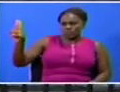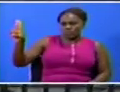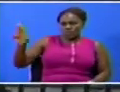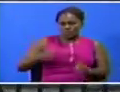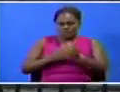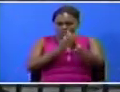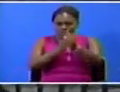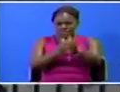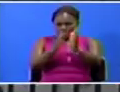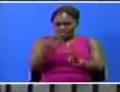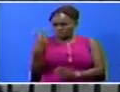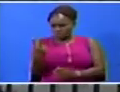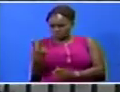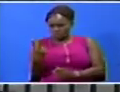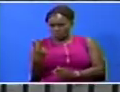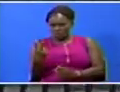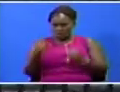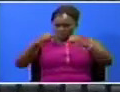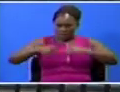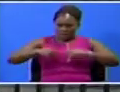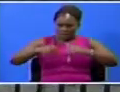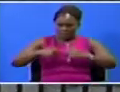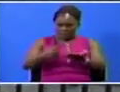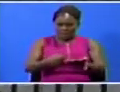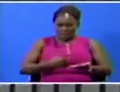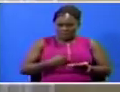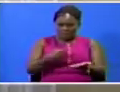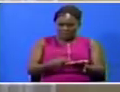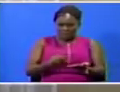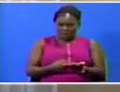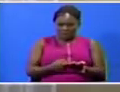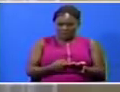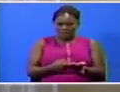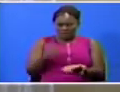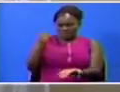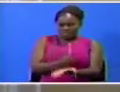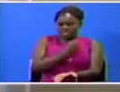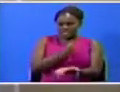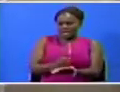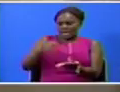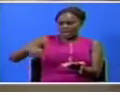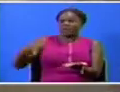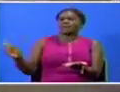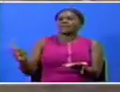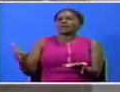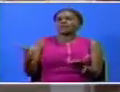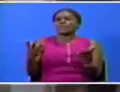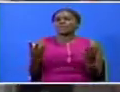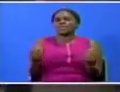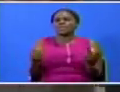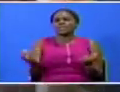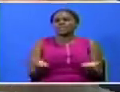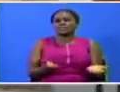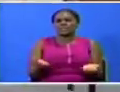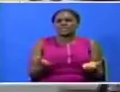Viongozi hao pia walijadili kufunguliwa kwa kituo cha kushughulikia hati za usafiri au visa jijini Nairobi, kurahisisha biashara